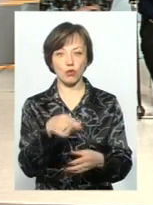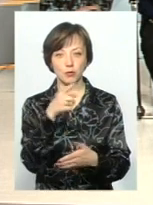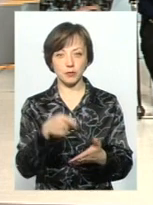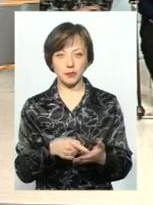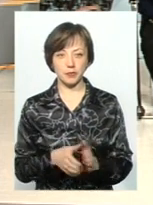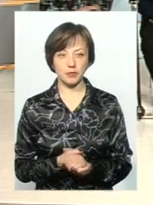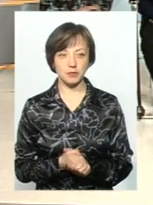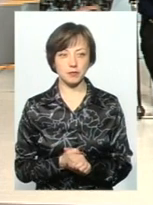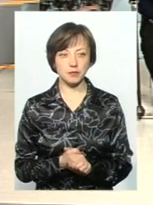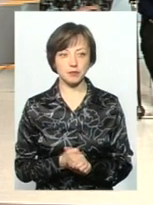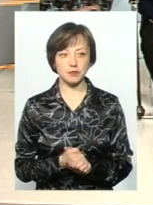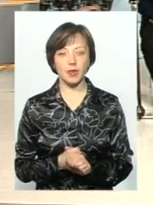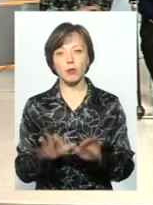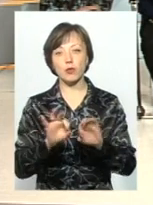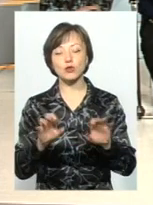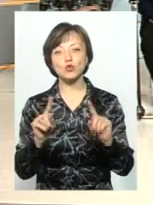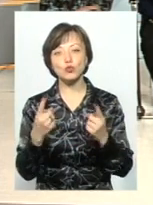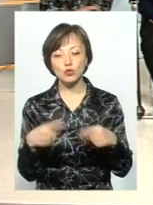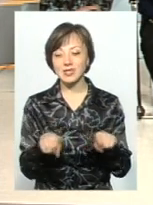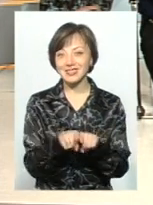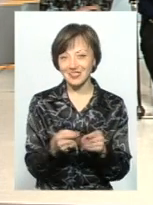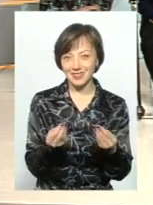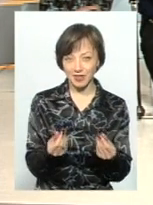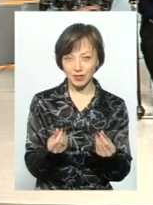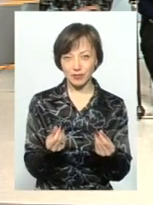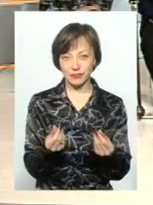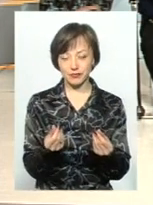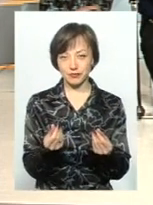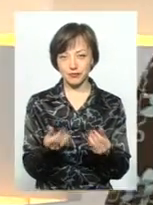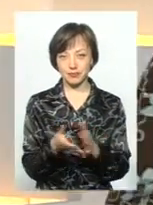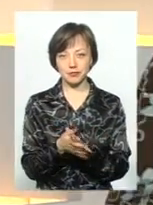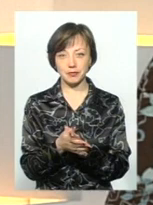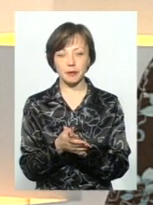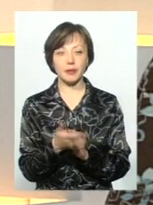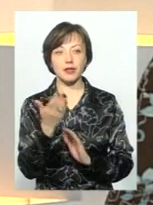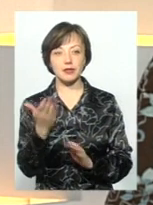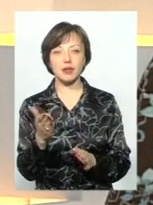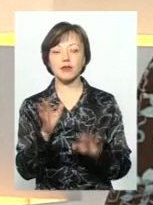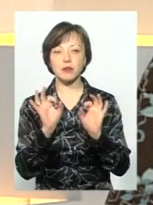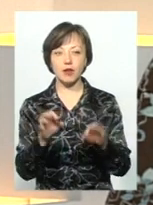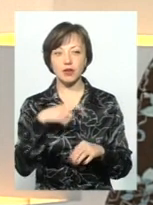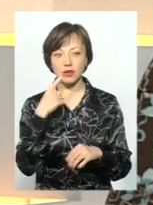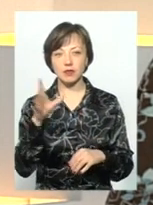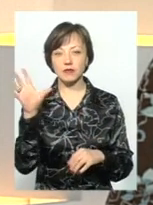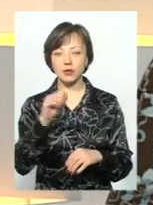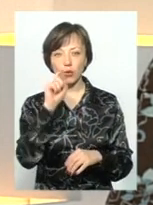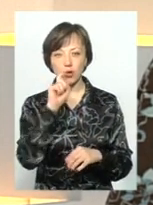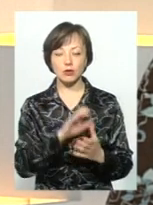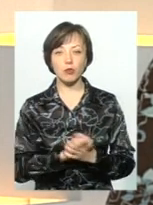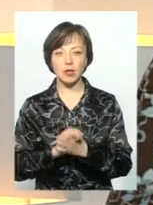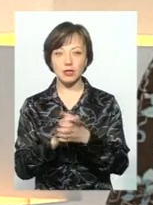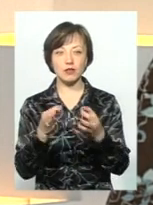І пояснили, чому саме стільки? Оце ви правильно кажете. Всеукраїнське об'єднання